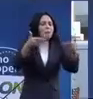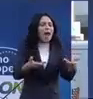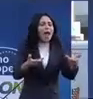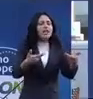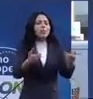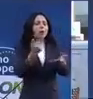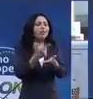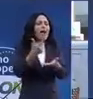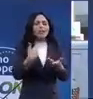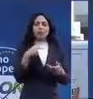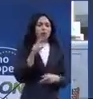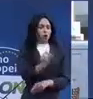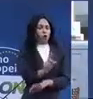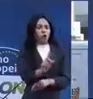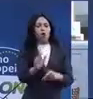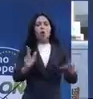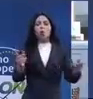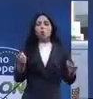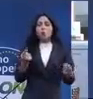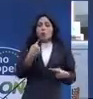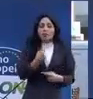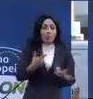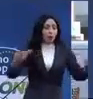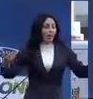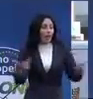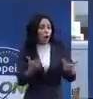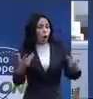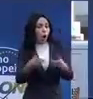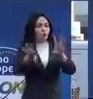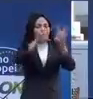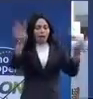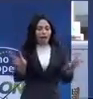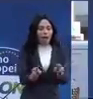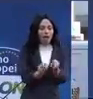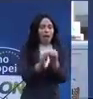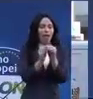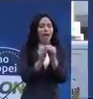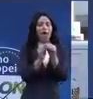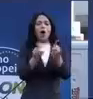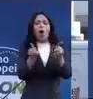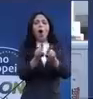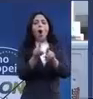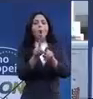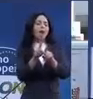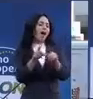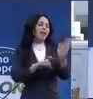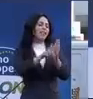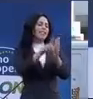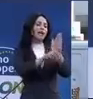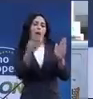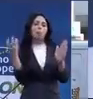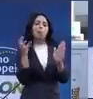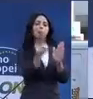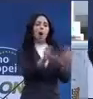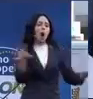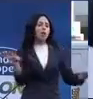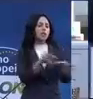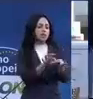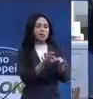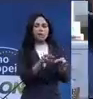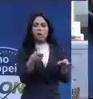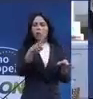diciamo E tutto quello che diciamo è compresso nello spazio di un post su instagam perché